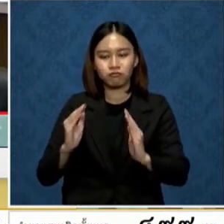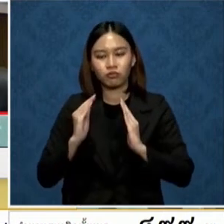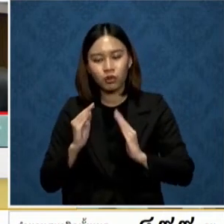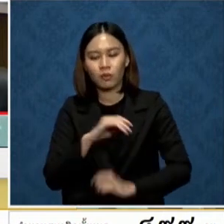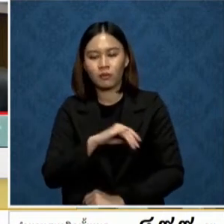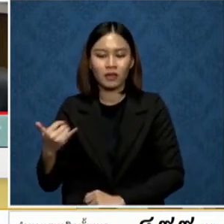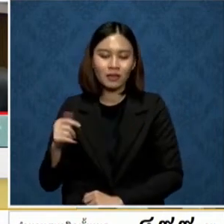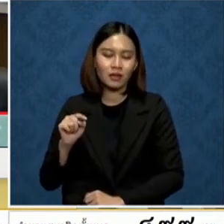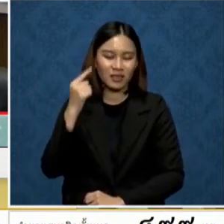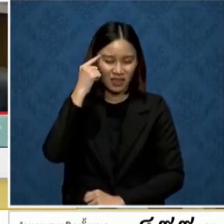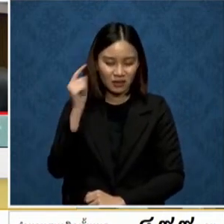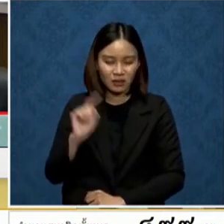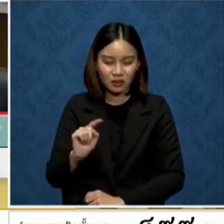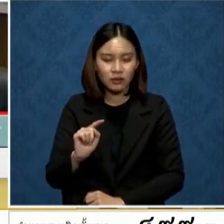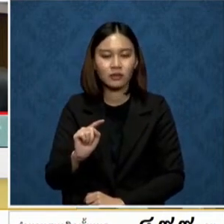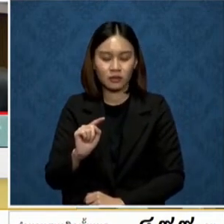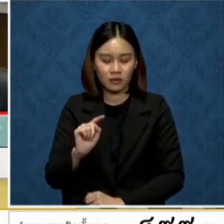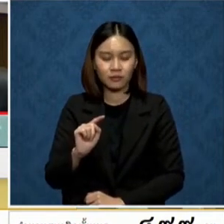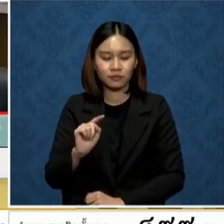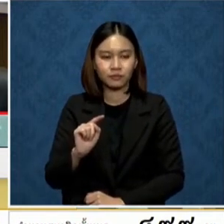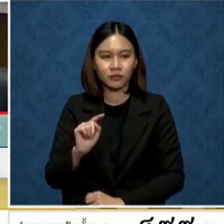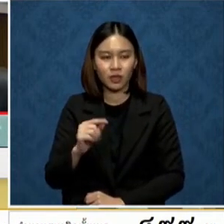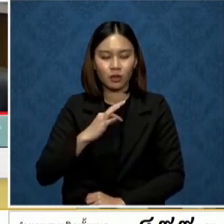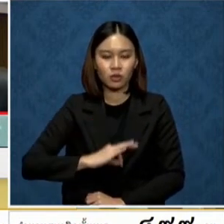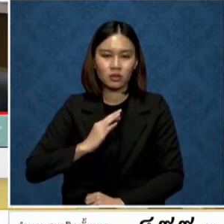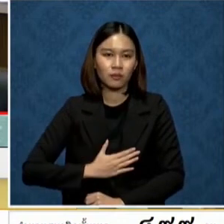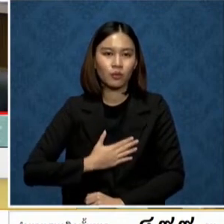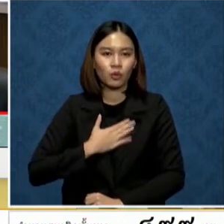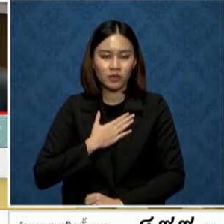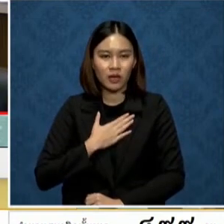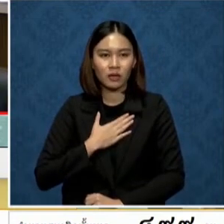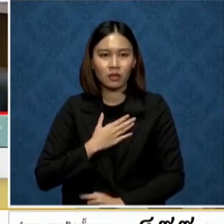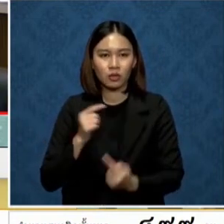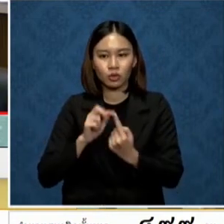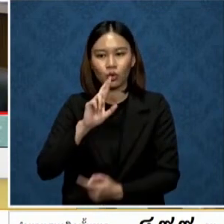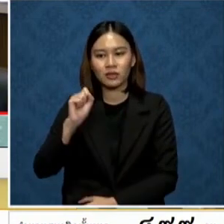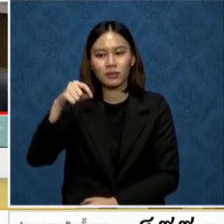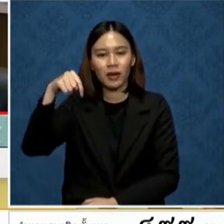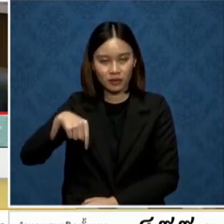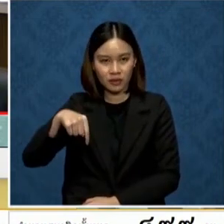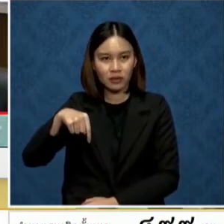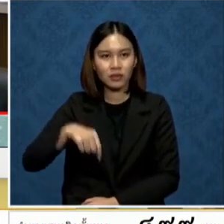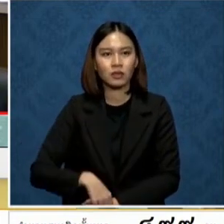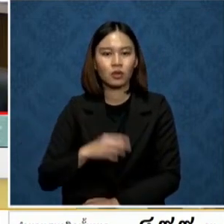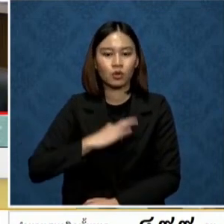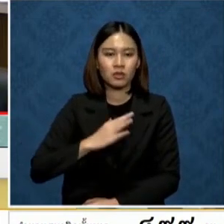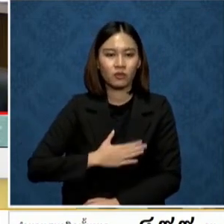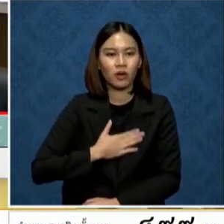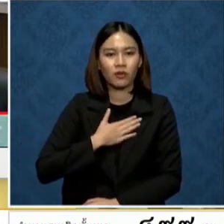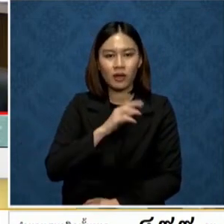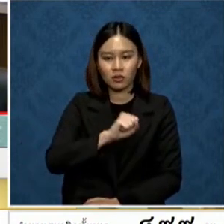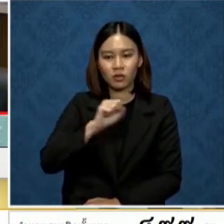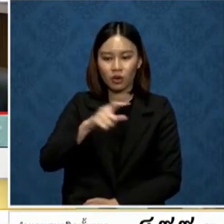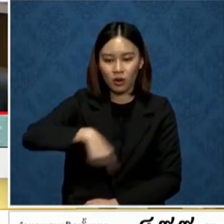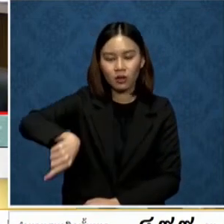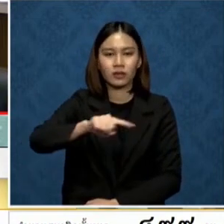บางส่วนได้เนี่ยดิฉันว่ามันน่าจะเป็นความภาคภูมิใจนะคะของสภาแห่งนี้แล้วก็เป็นความภาคภูมิใจของส.ส